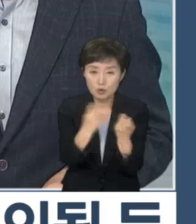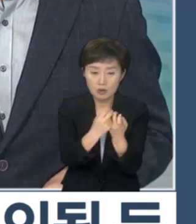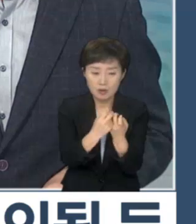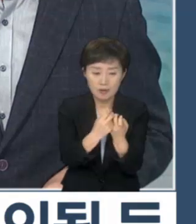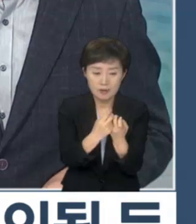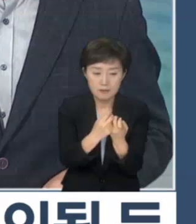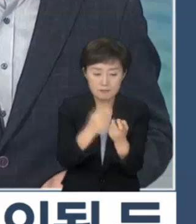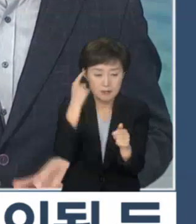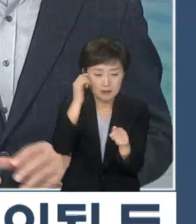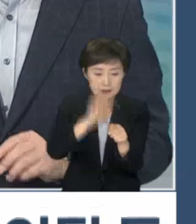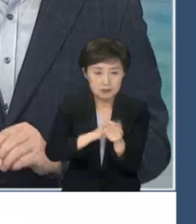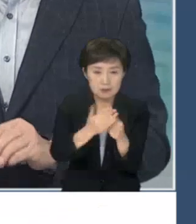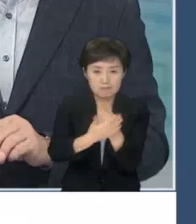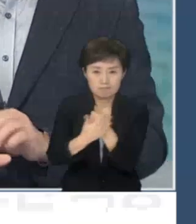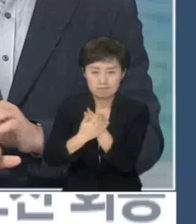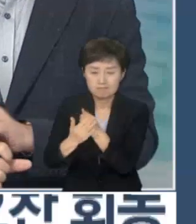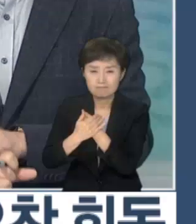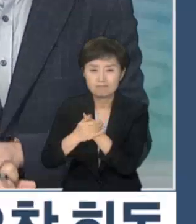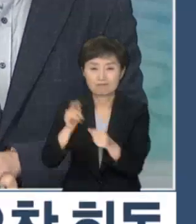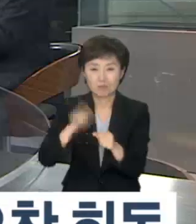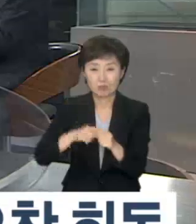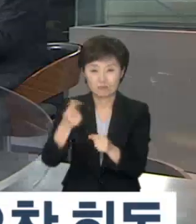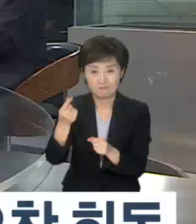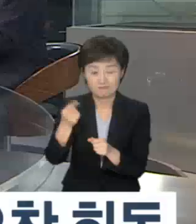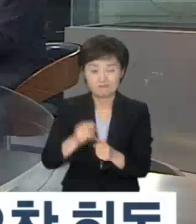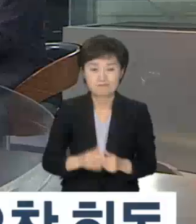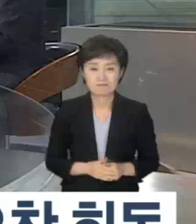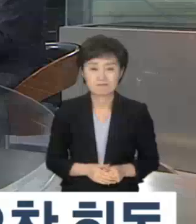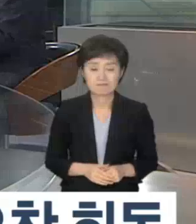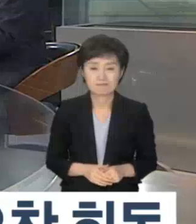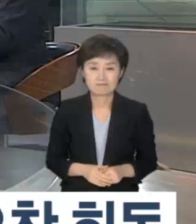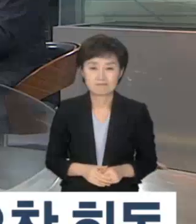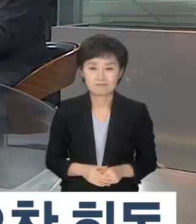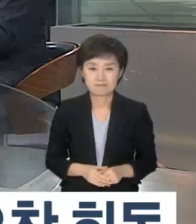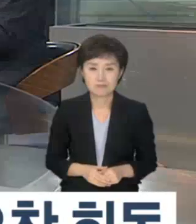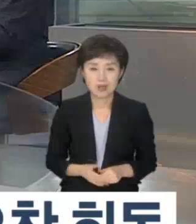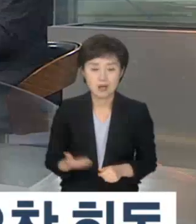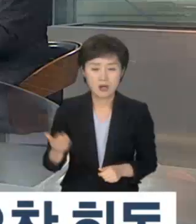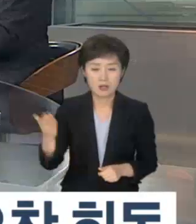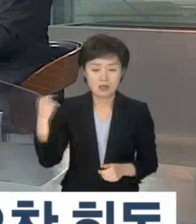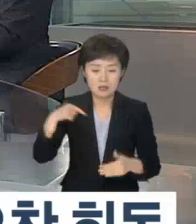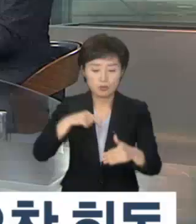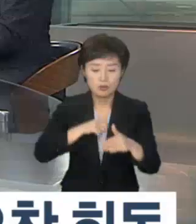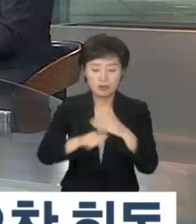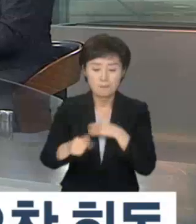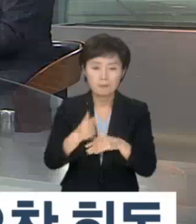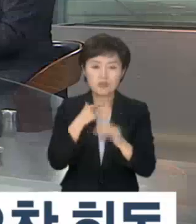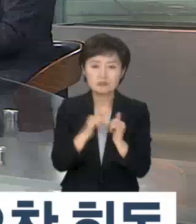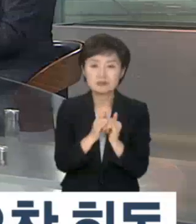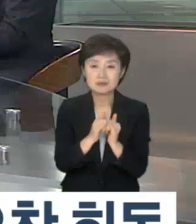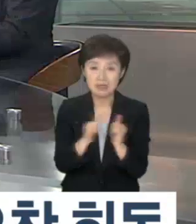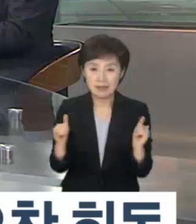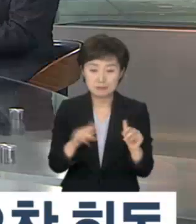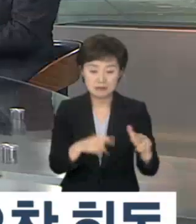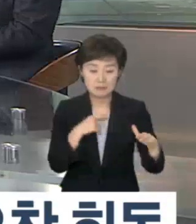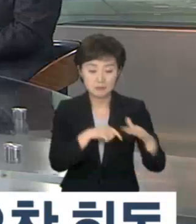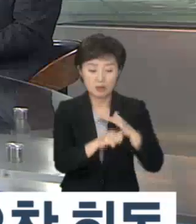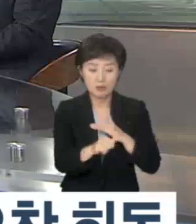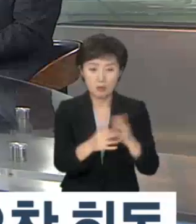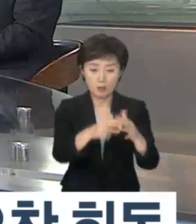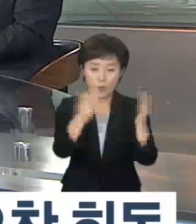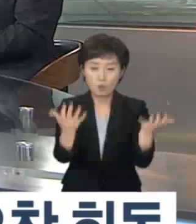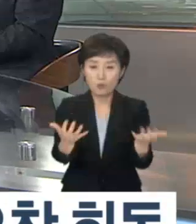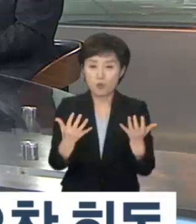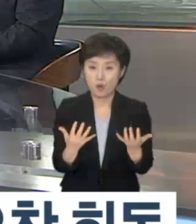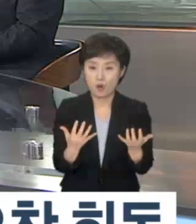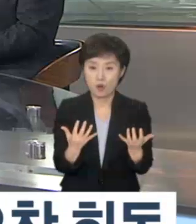이렇게 전망합니다. 과거 민주당을 이끌었던 지도부들, 지금의 지도부가 이제 모여서 이제 여러 가지 이야기를 다루게